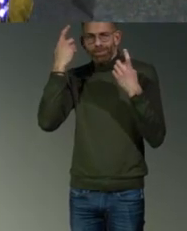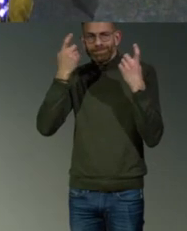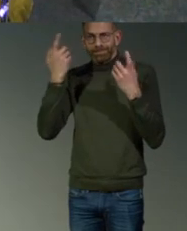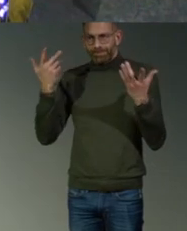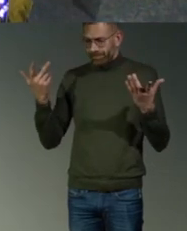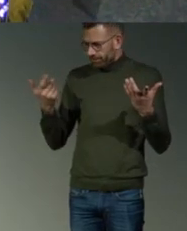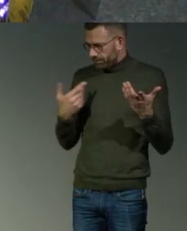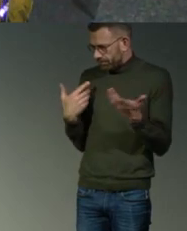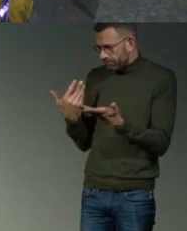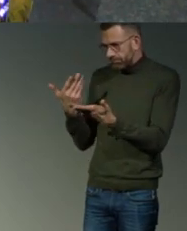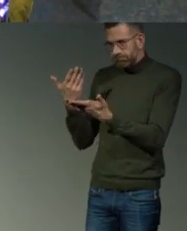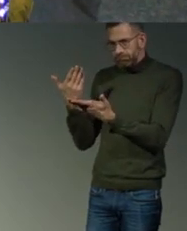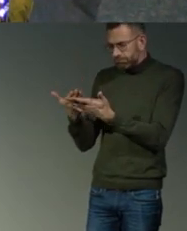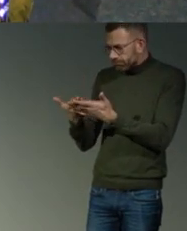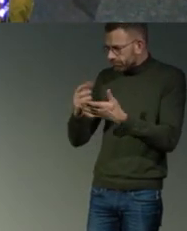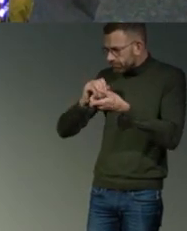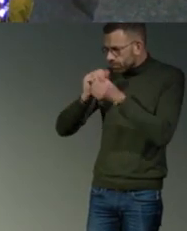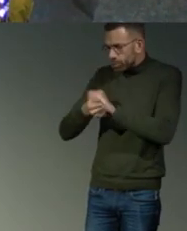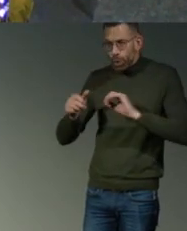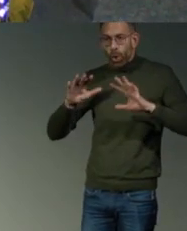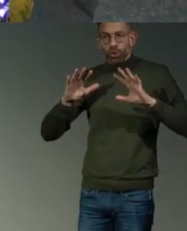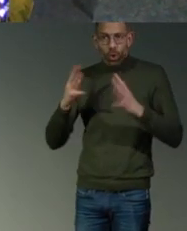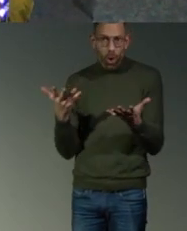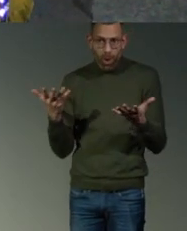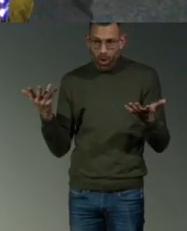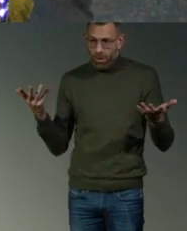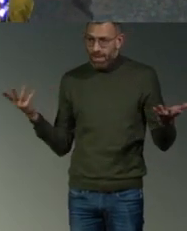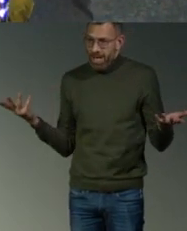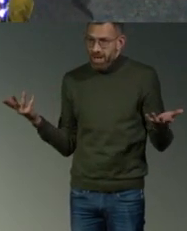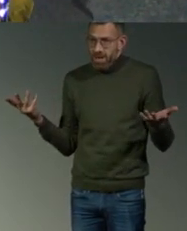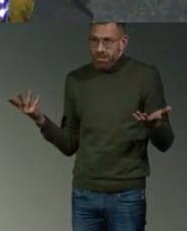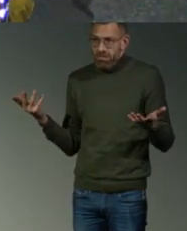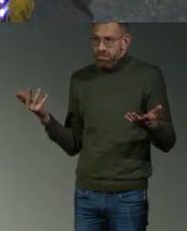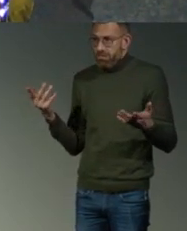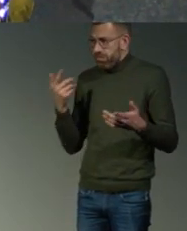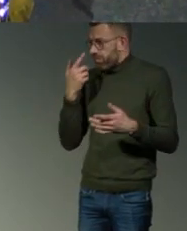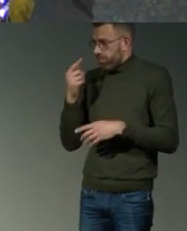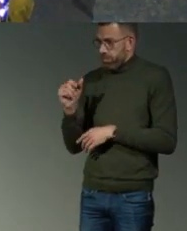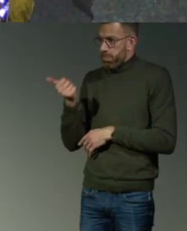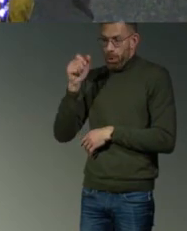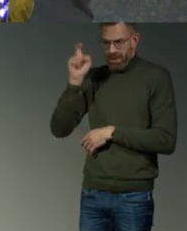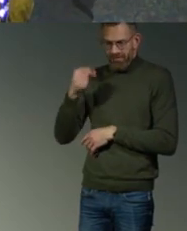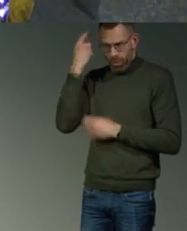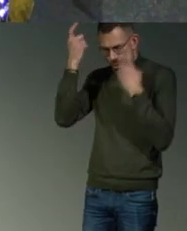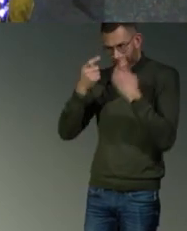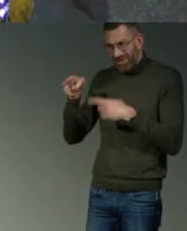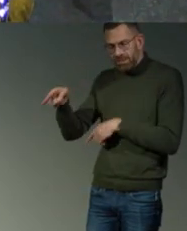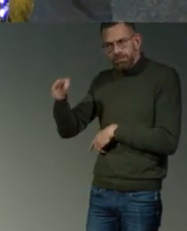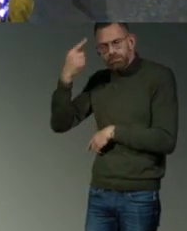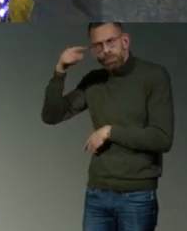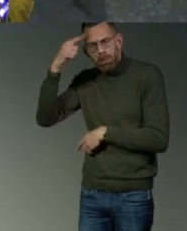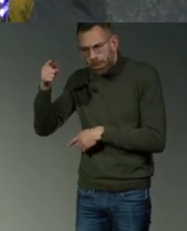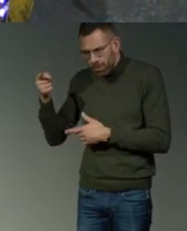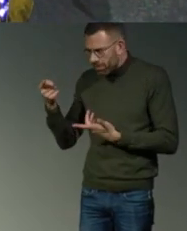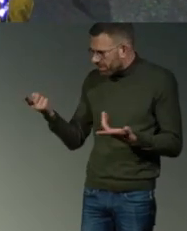comment changer, en fait, comment changer les choses, pour le dire hyper simplement, faut peut-être, je penserais vraiment, réfléchir au but, c'est-à-dire, est-ce bien nécessaire